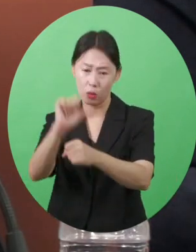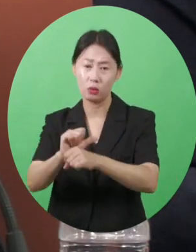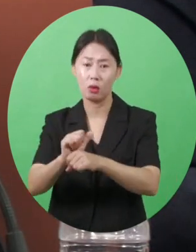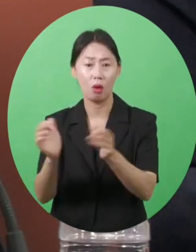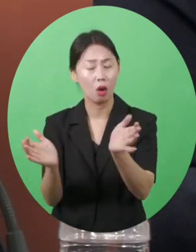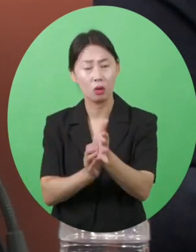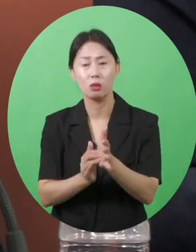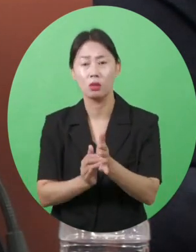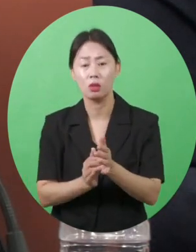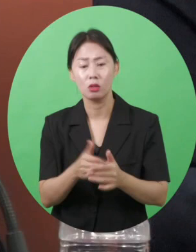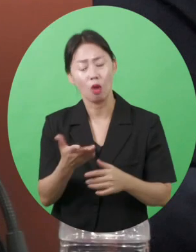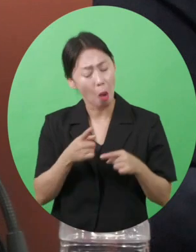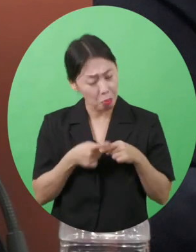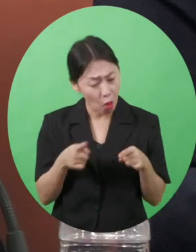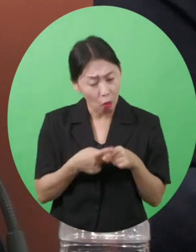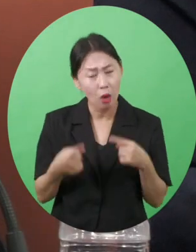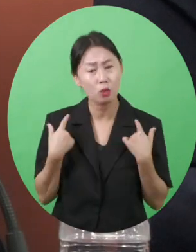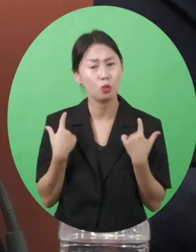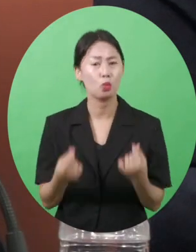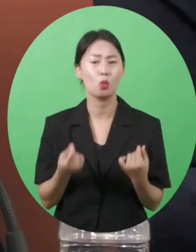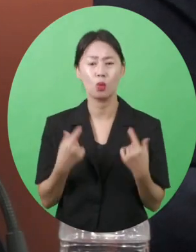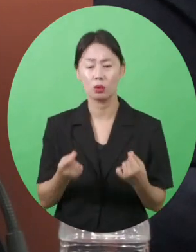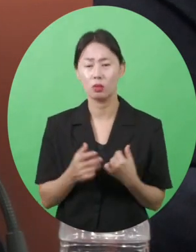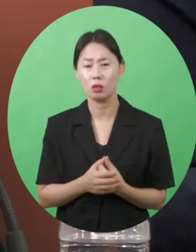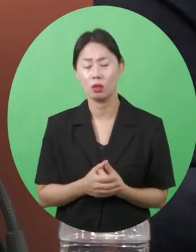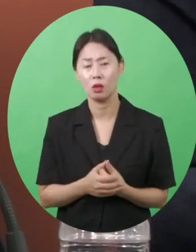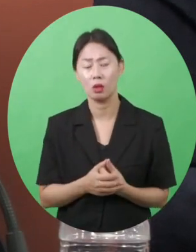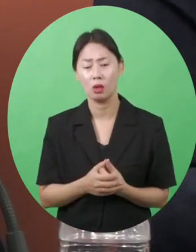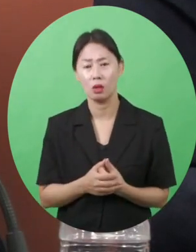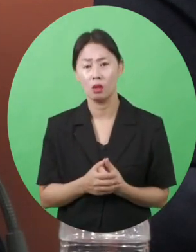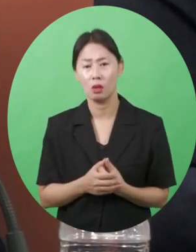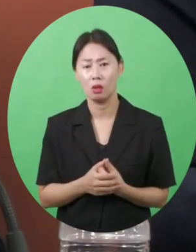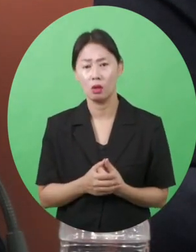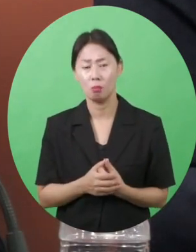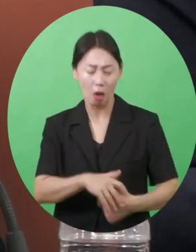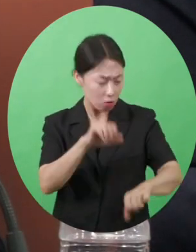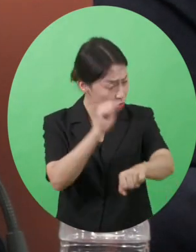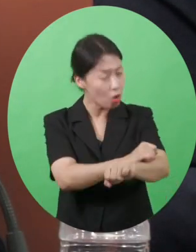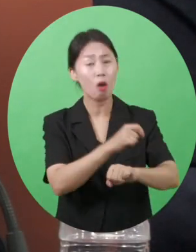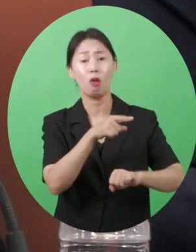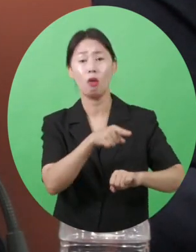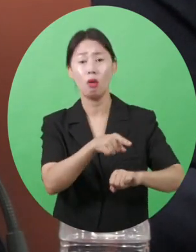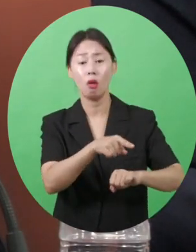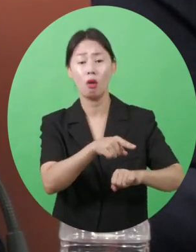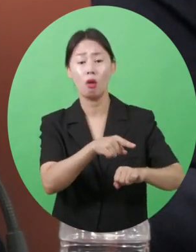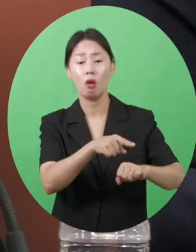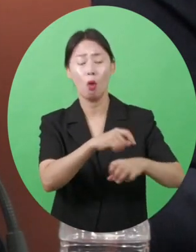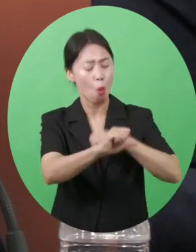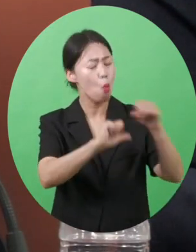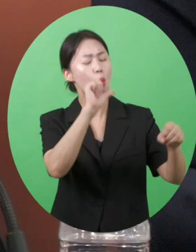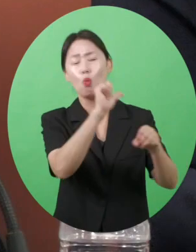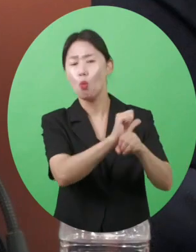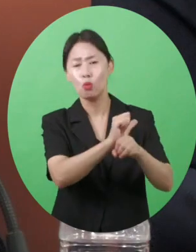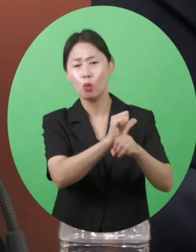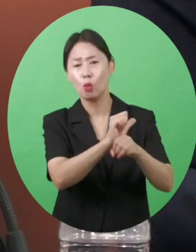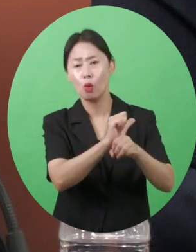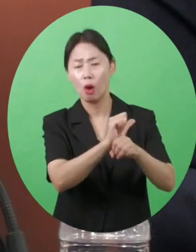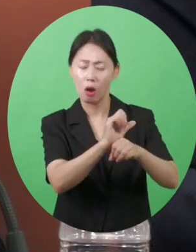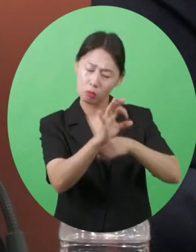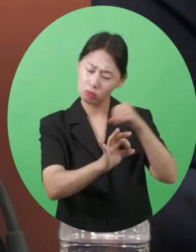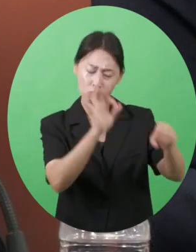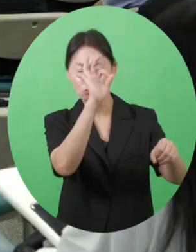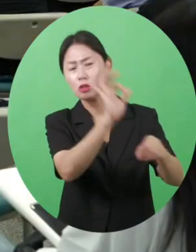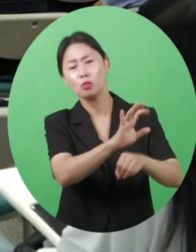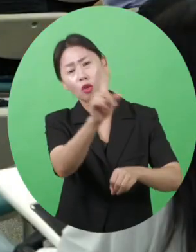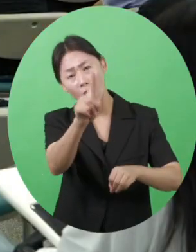추세인데요. 이런 평가 또한 또 장려될 필요가 있어 보입니다. 잘하는 기관은 좀 지속적인 연장을